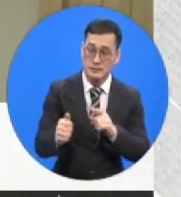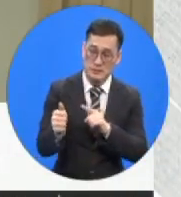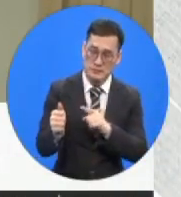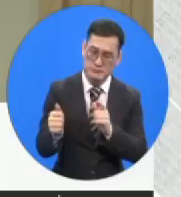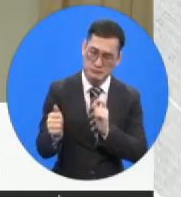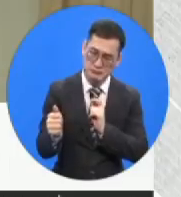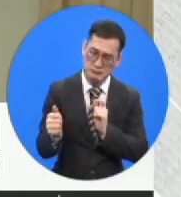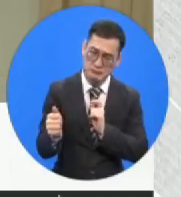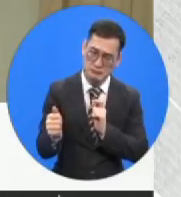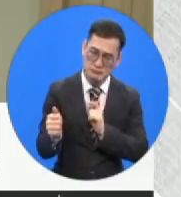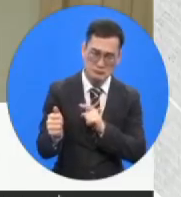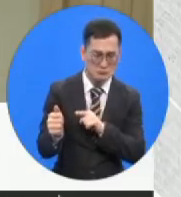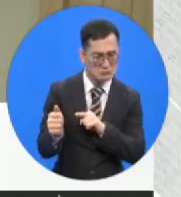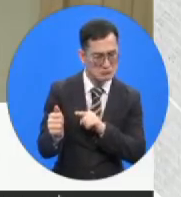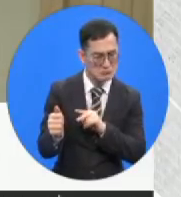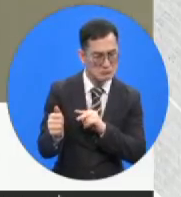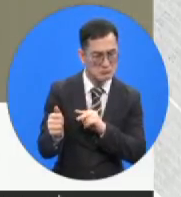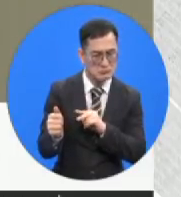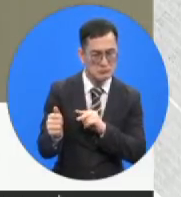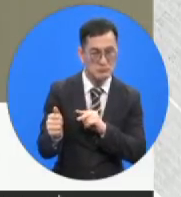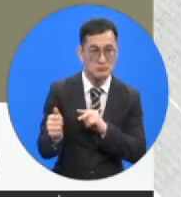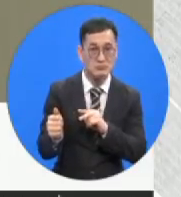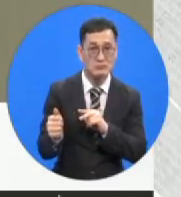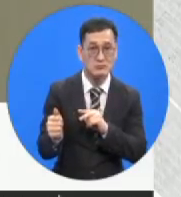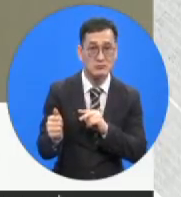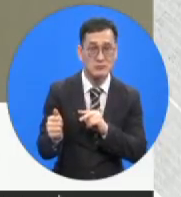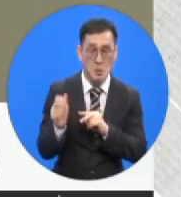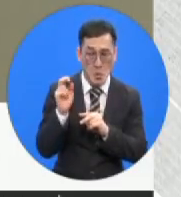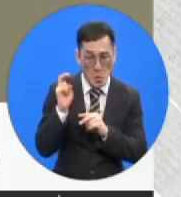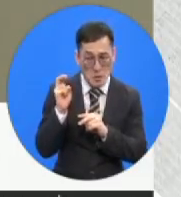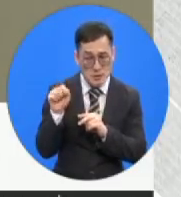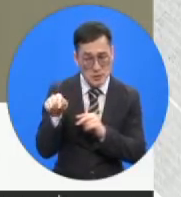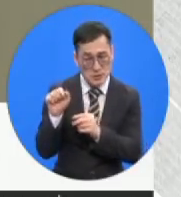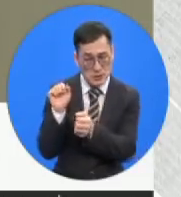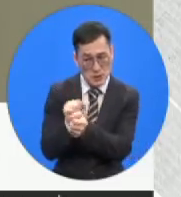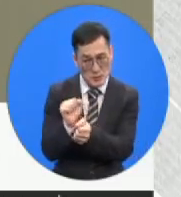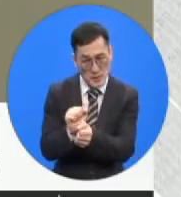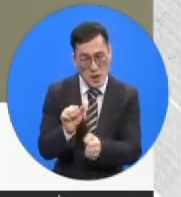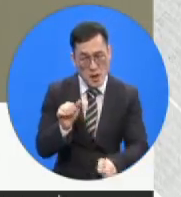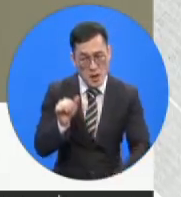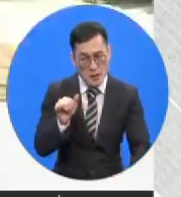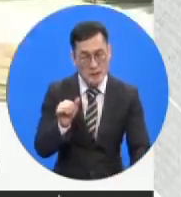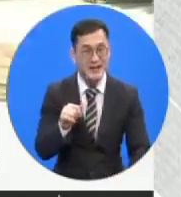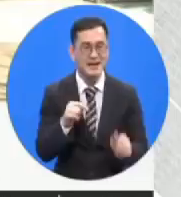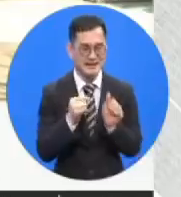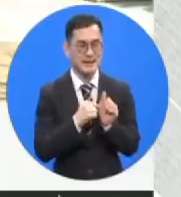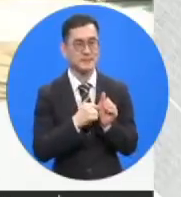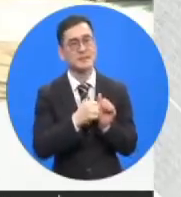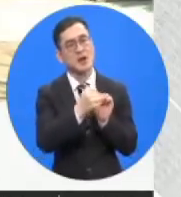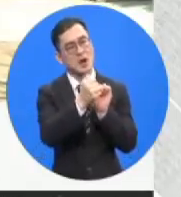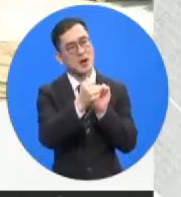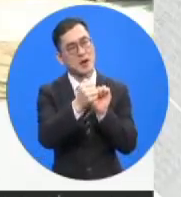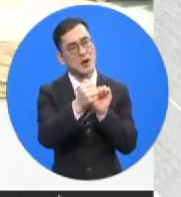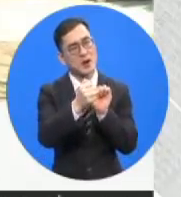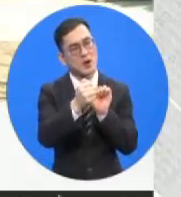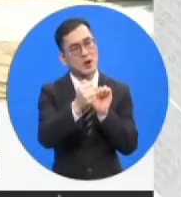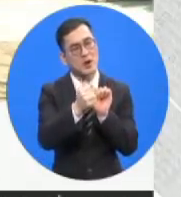그리고는 이상하니까 이분이 혹시 신종 코로나 바이러스가 아닌지 검사를 좀 해달라 하고 보건소에 의뢰를 한